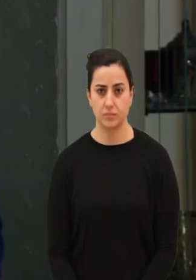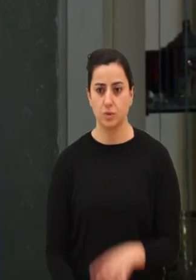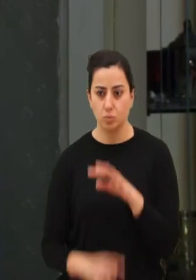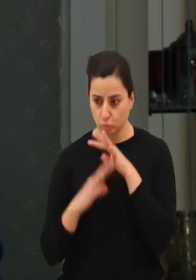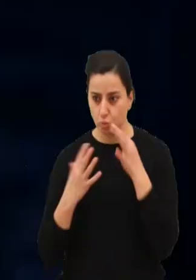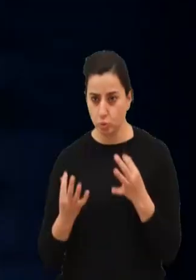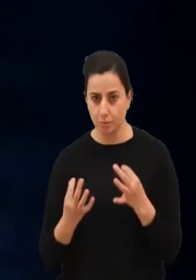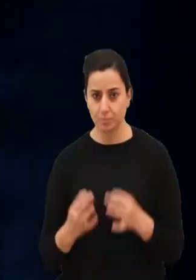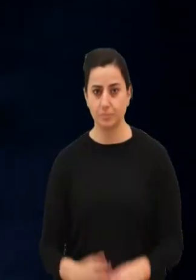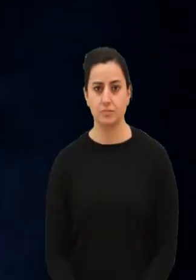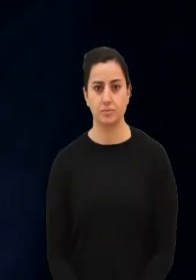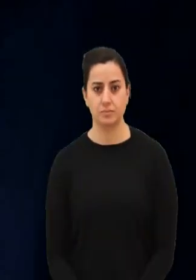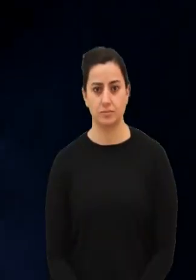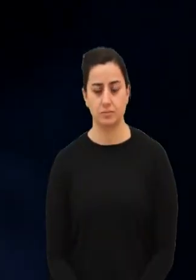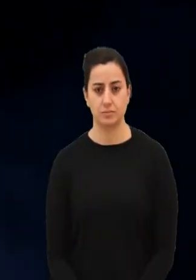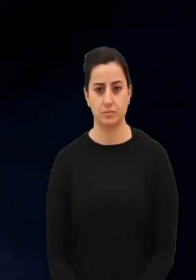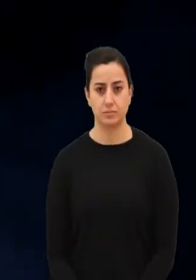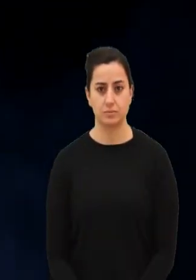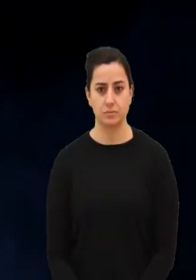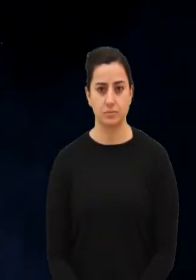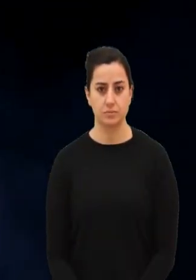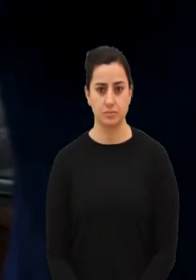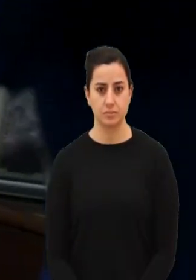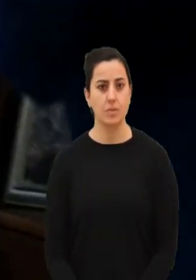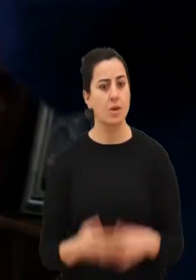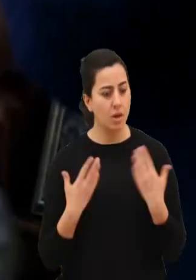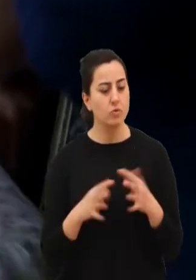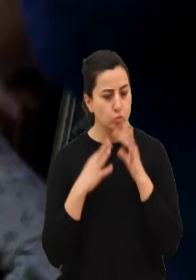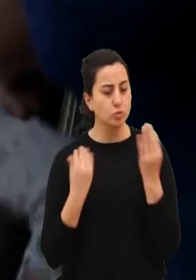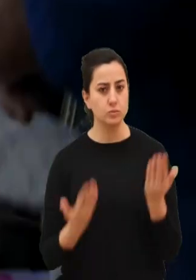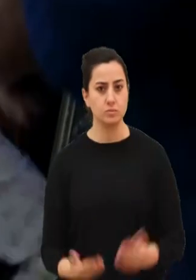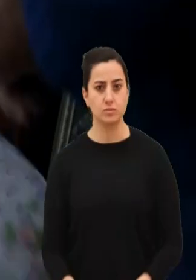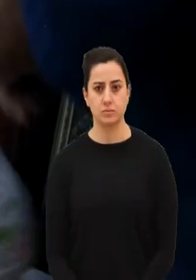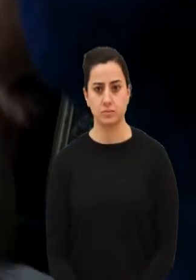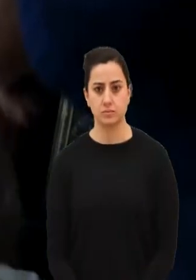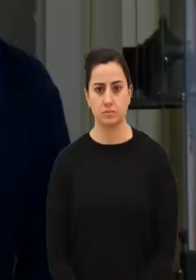Müsait misin? Gülden kırgın, yüz vermiyor. Evet, müsaitim.